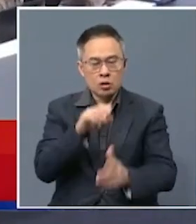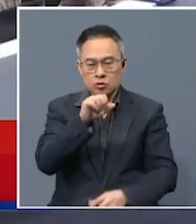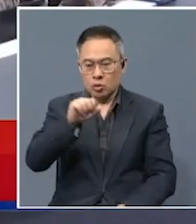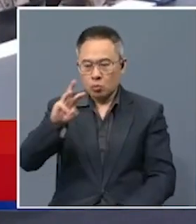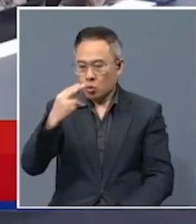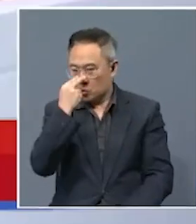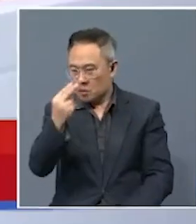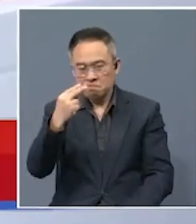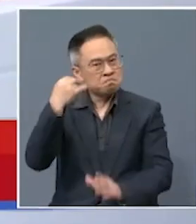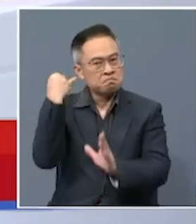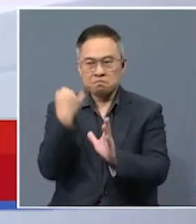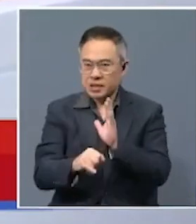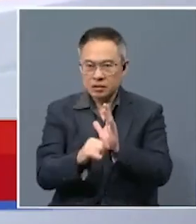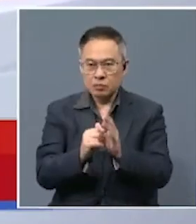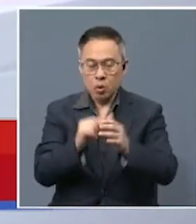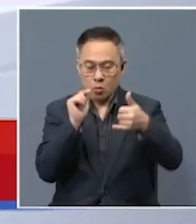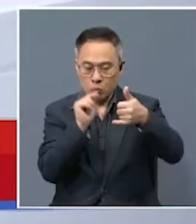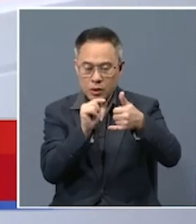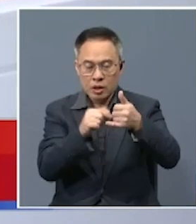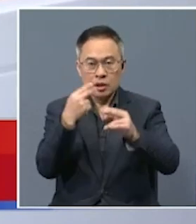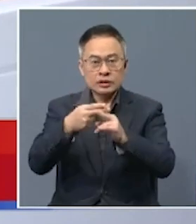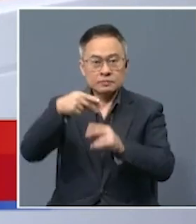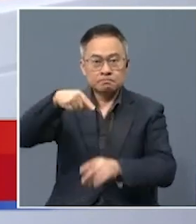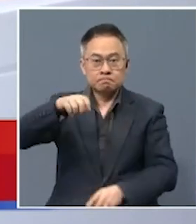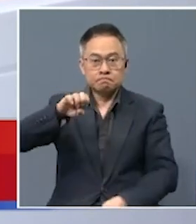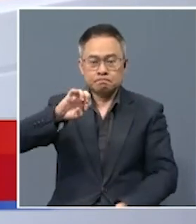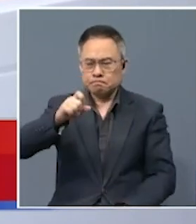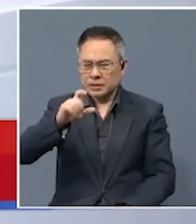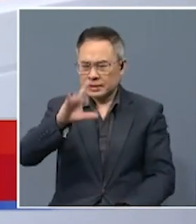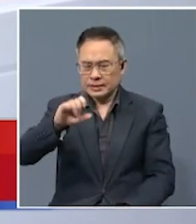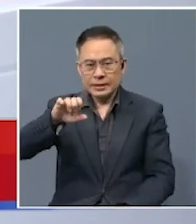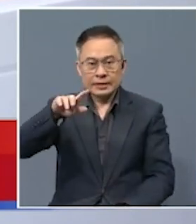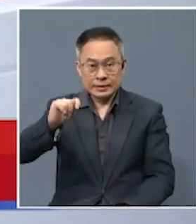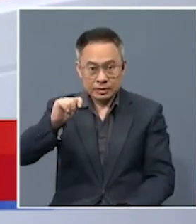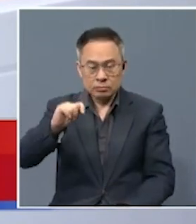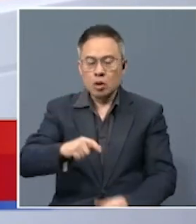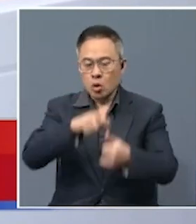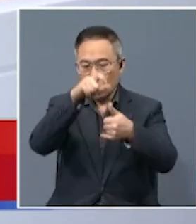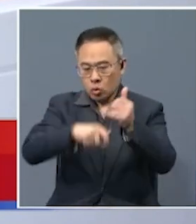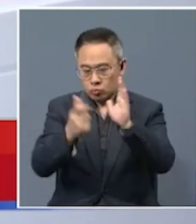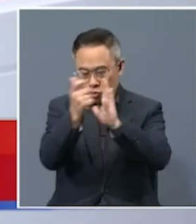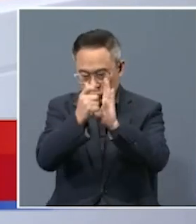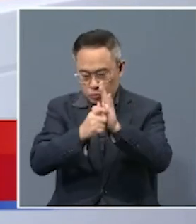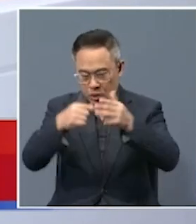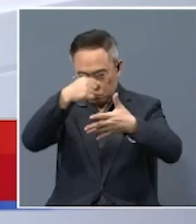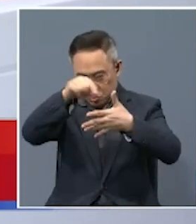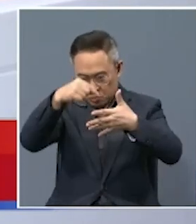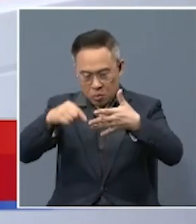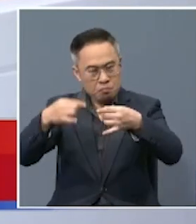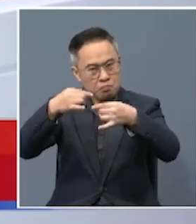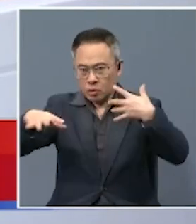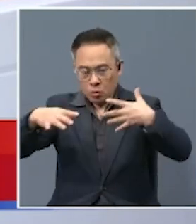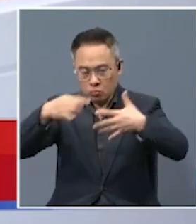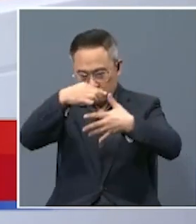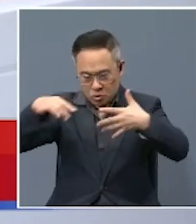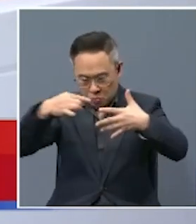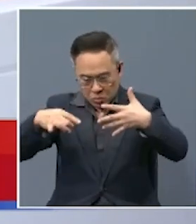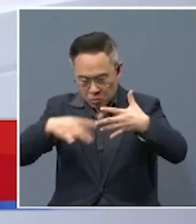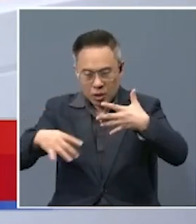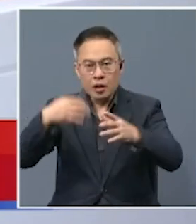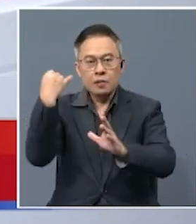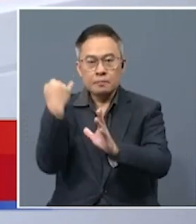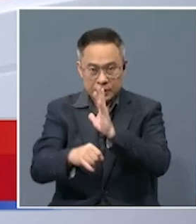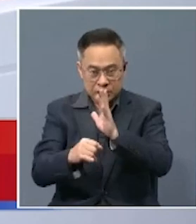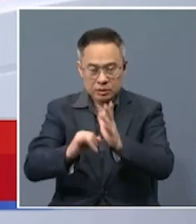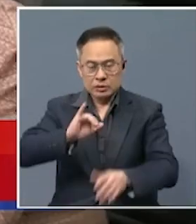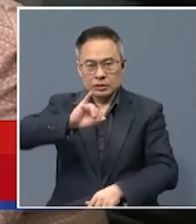รัฐธรรมนูญวินิจฉัยถอดถอนนายเศรษฐาทวีสินออกจากตำแหน่งนายกรัฐมนตรีเพราะรู้อยู่แล้วว่านายพิชิตชื่นบาน